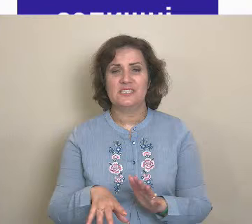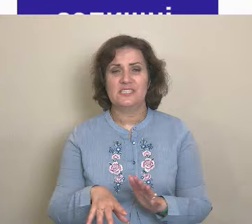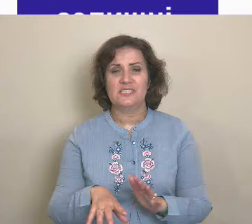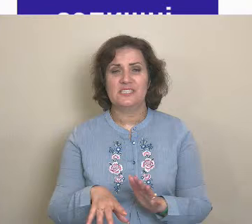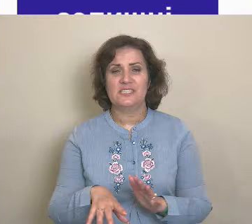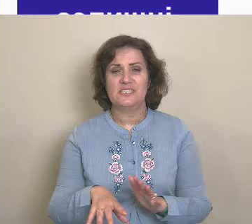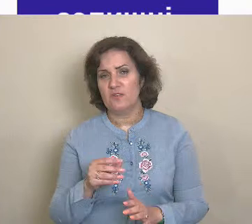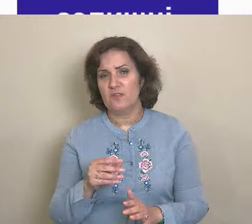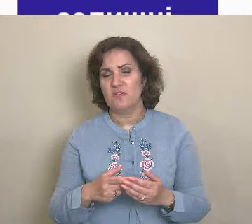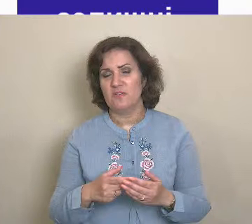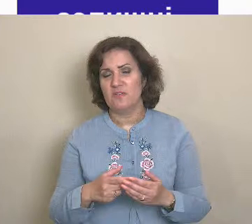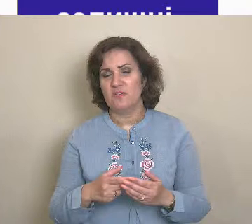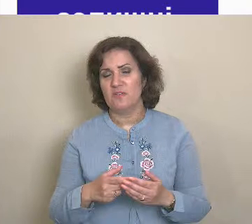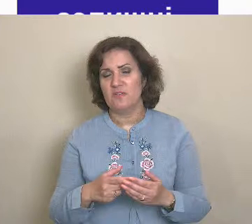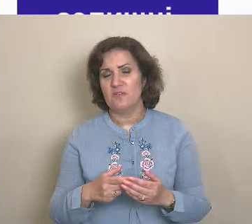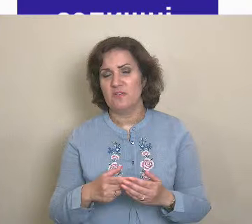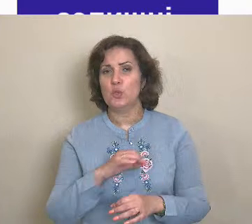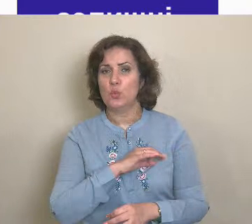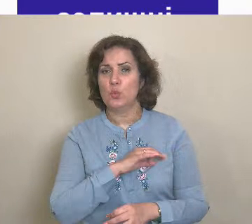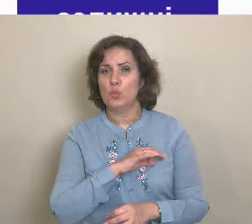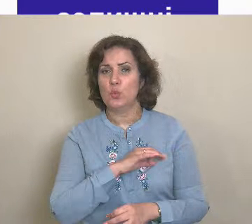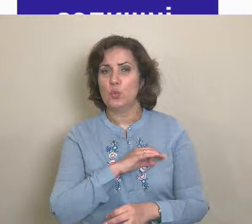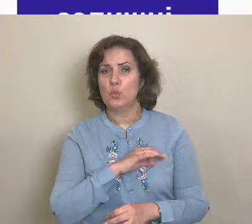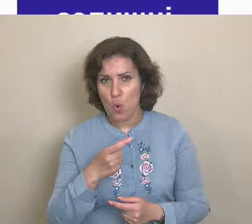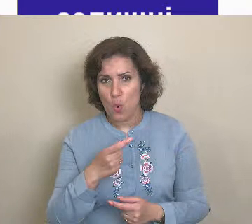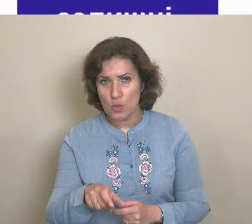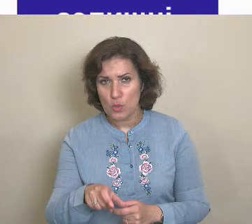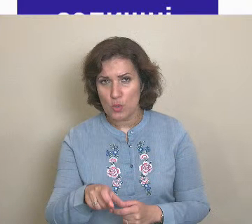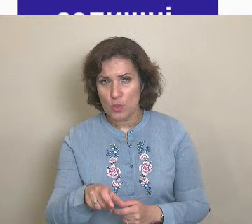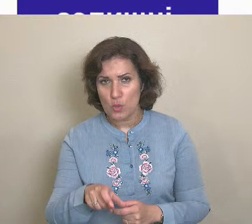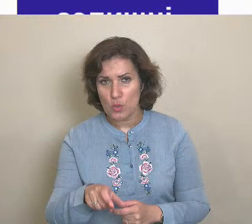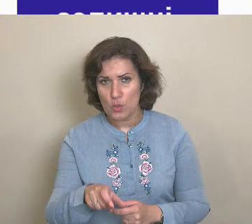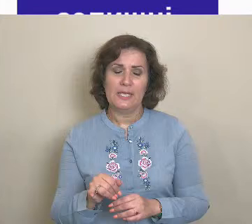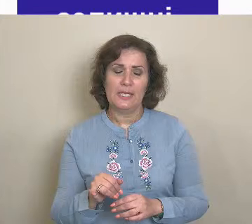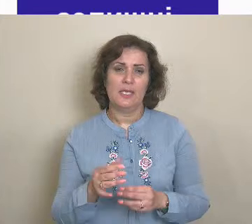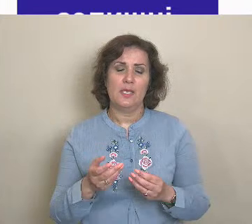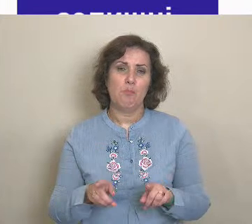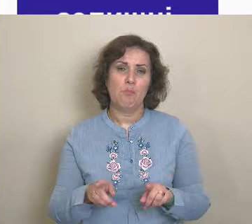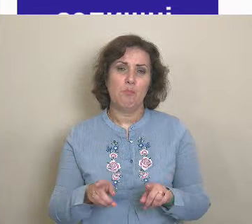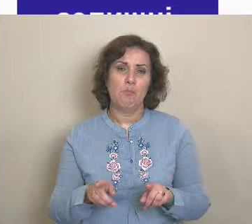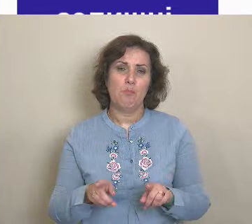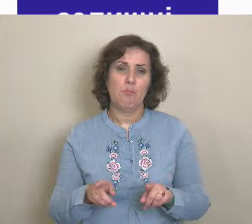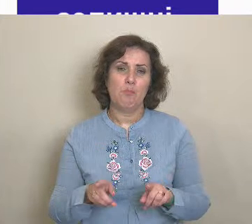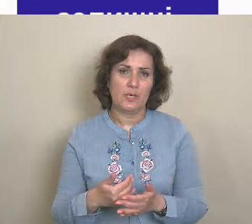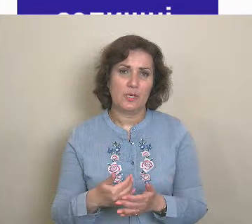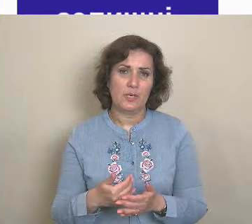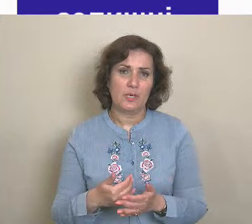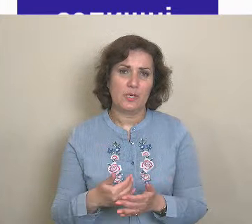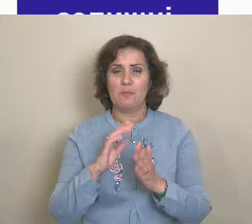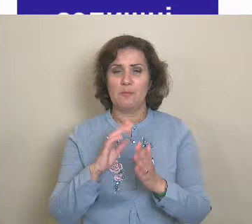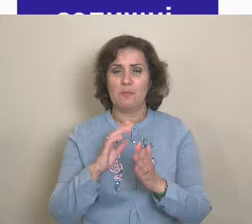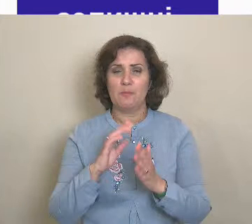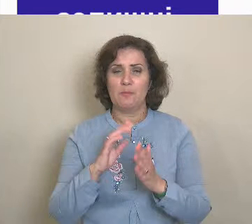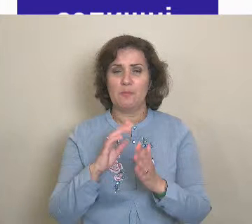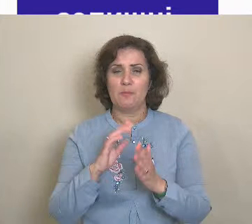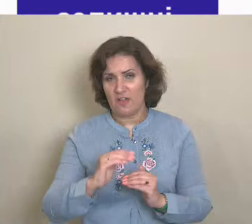ми вже зазначили, вона є юридичною особою з власними початками, і в порівні, наприклад, коли ми беремо загальнодержавні